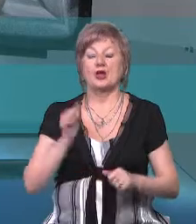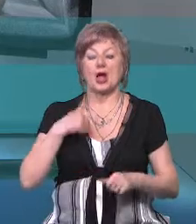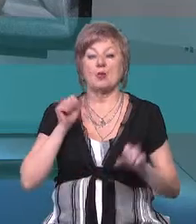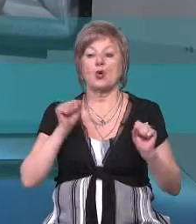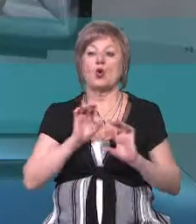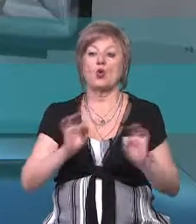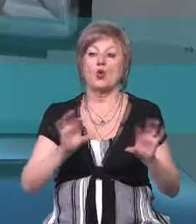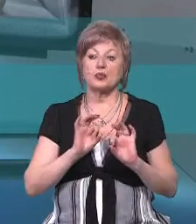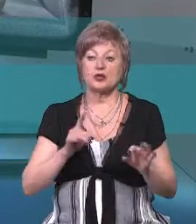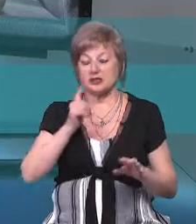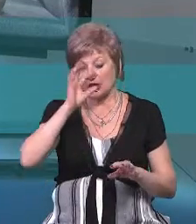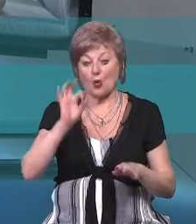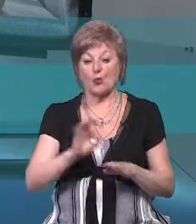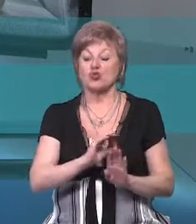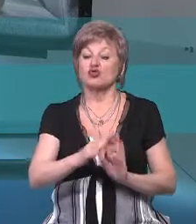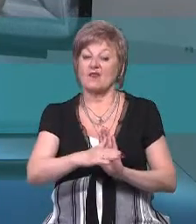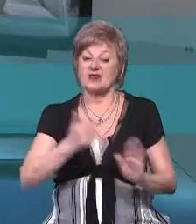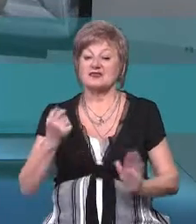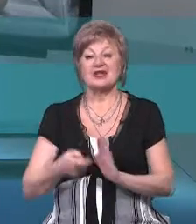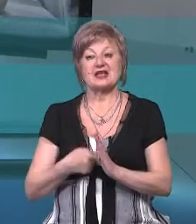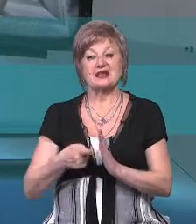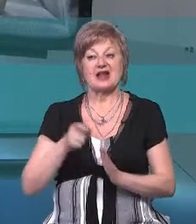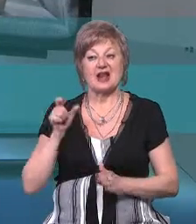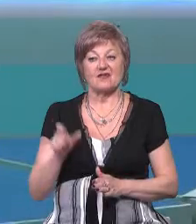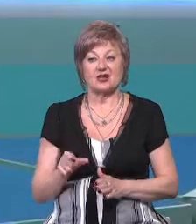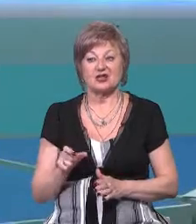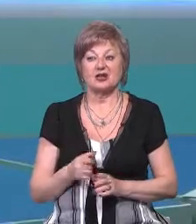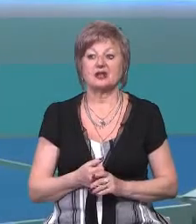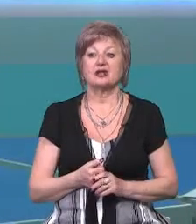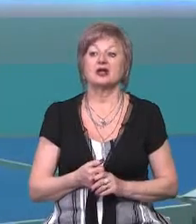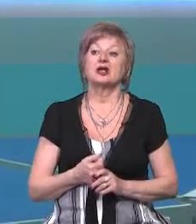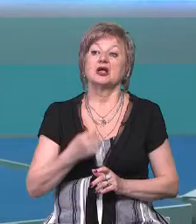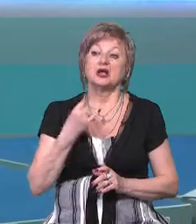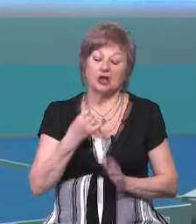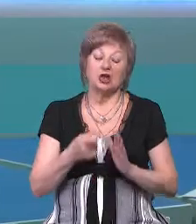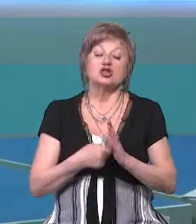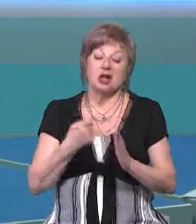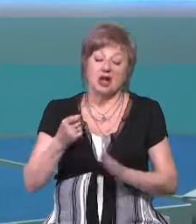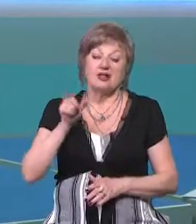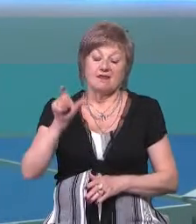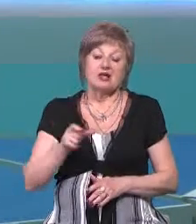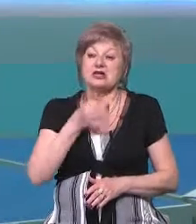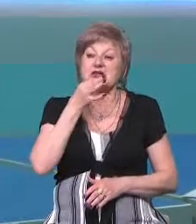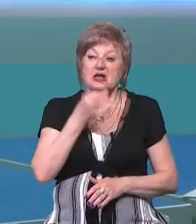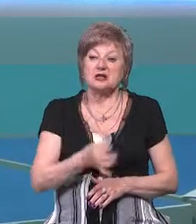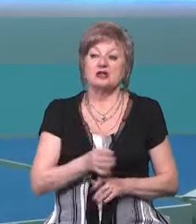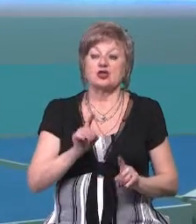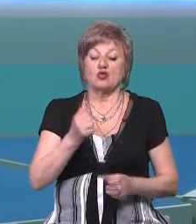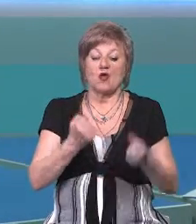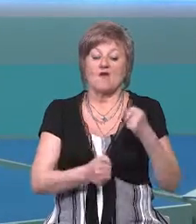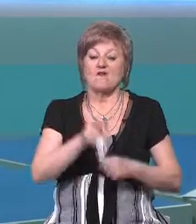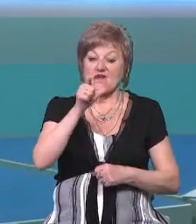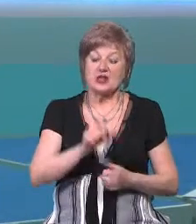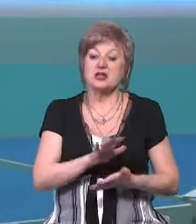прокоментувати. Сьогодні чоловіка викликав слідчий, тобто він ходить по черзі, і слідчий сказав, що водій